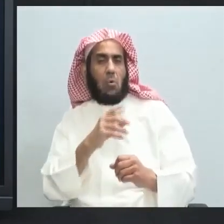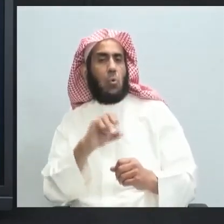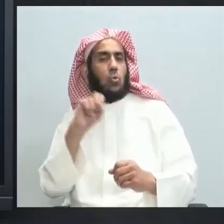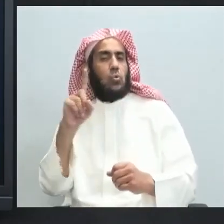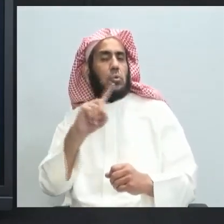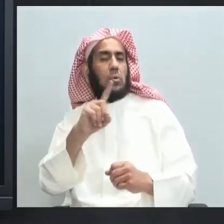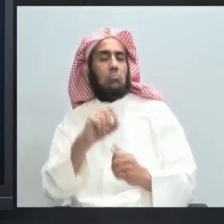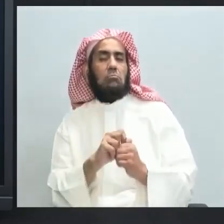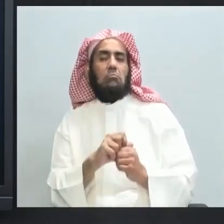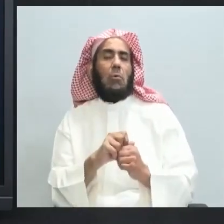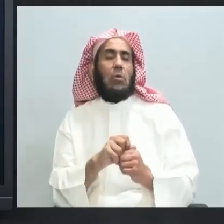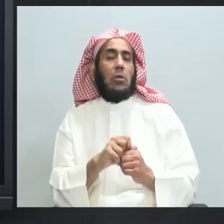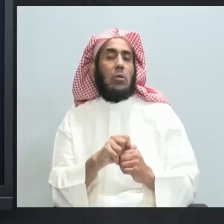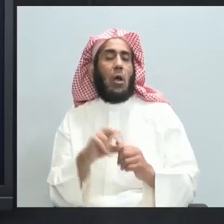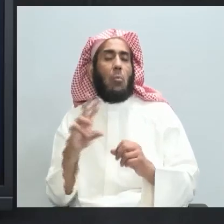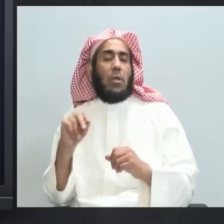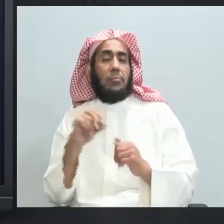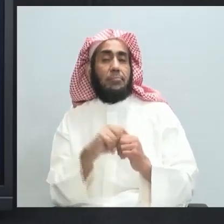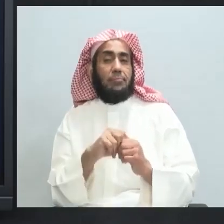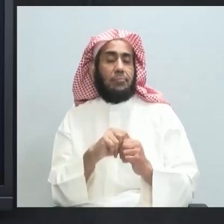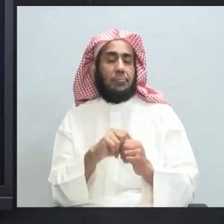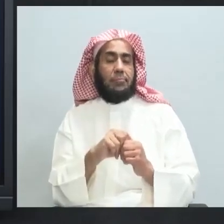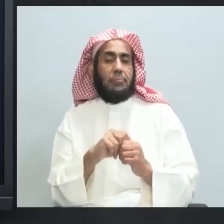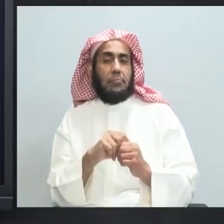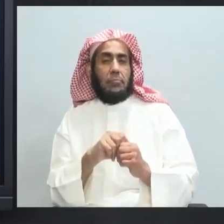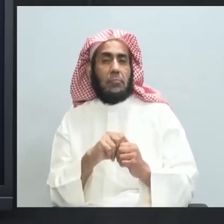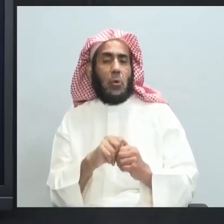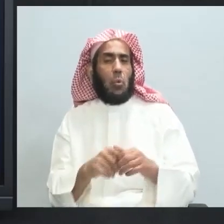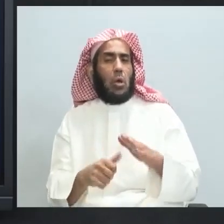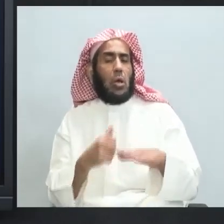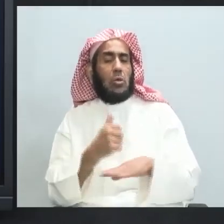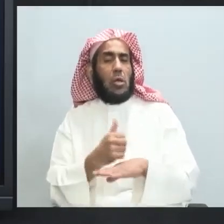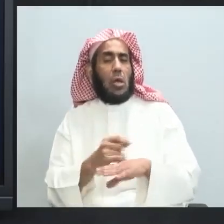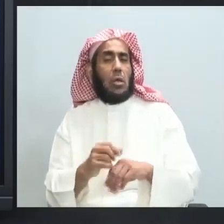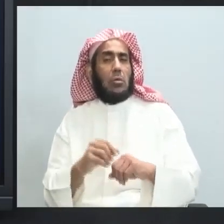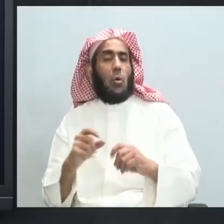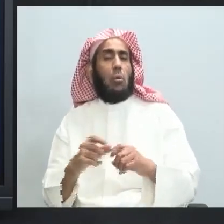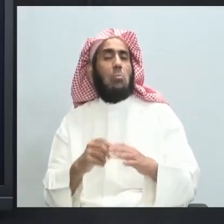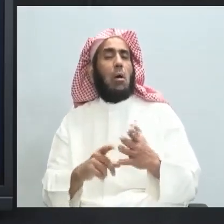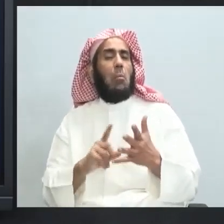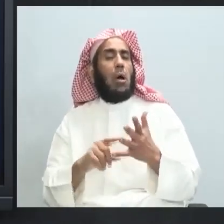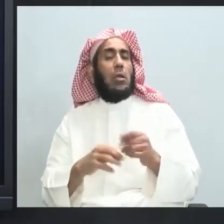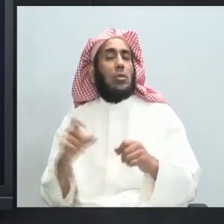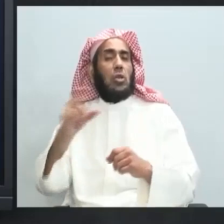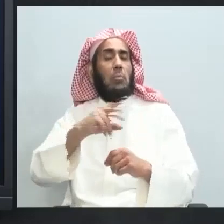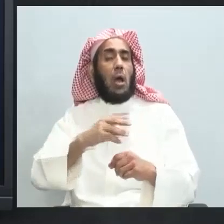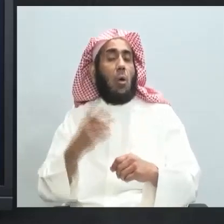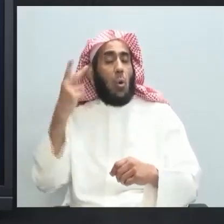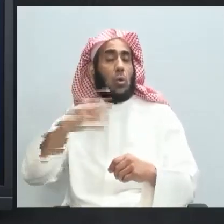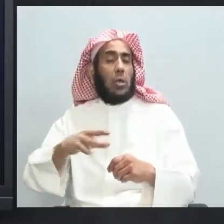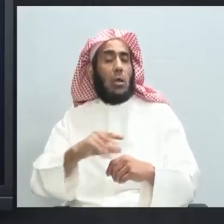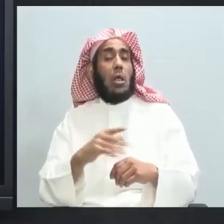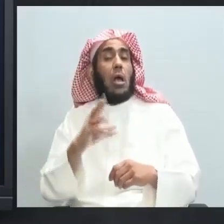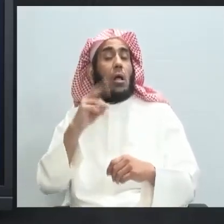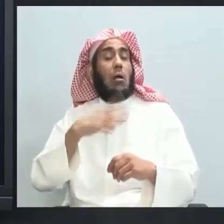خصوصياتهم او مثلا مثلا الاساسيات او المبادئ الاسلاميه او غير وغيرها كذلك